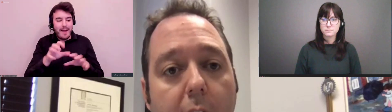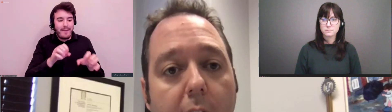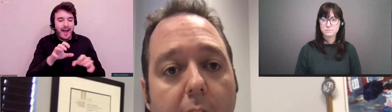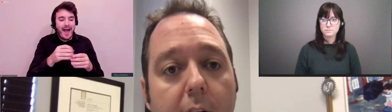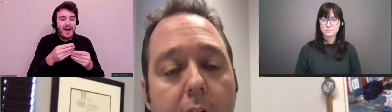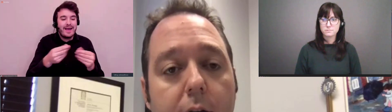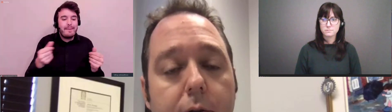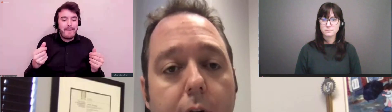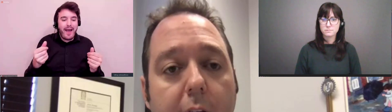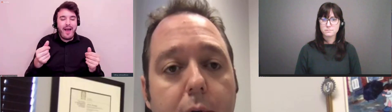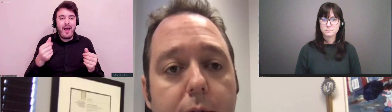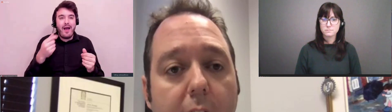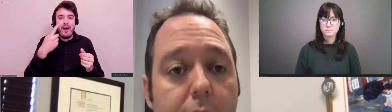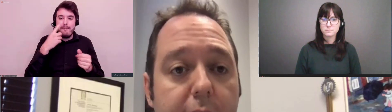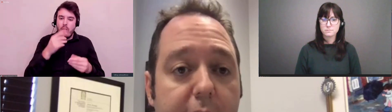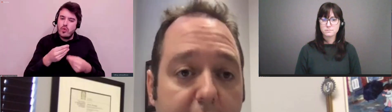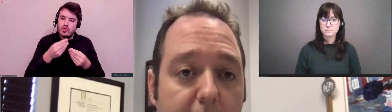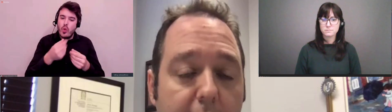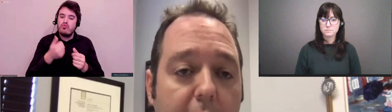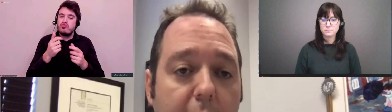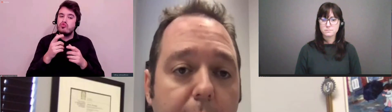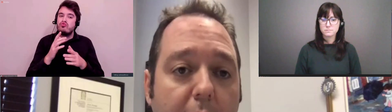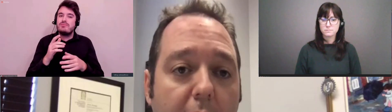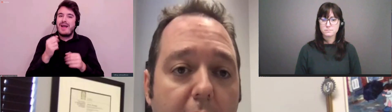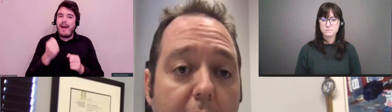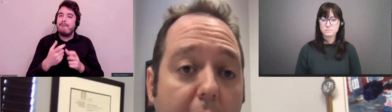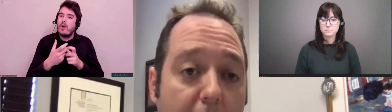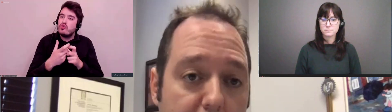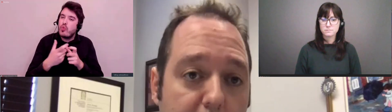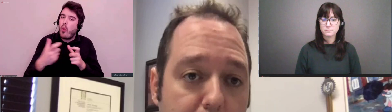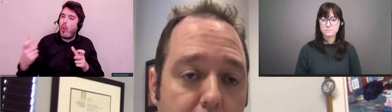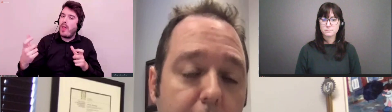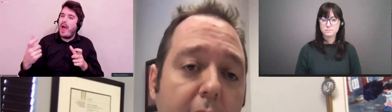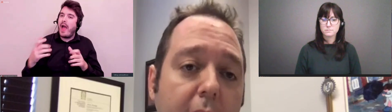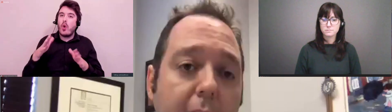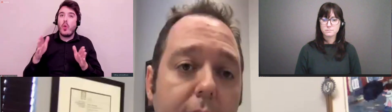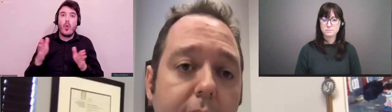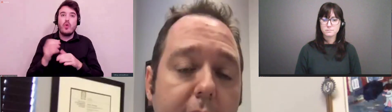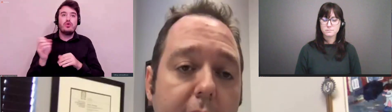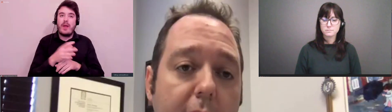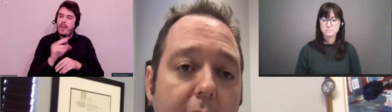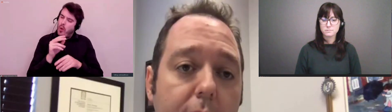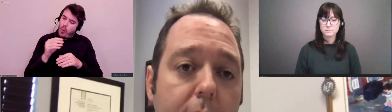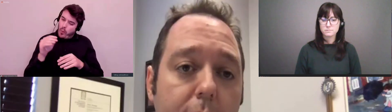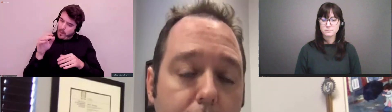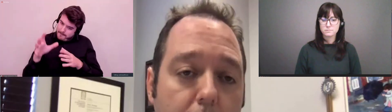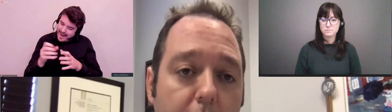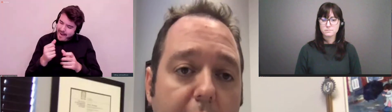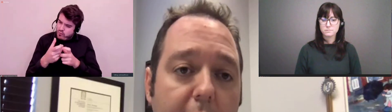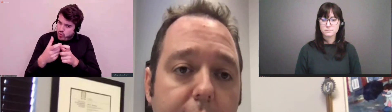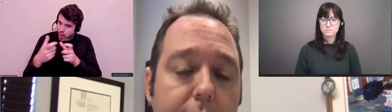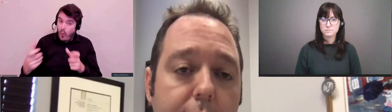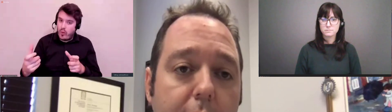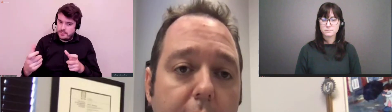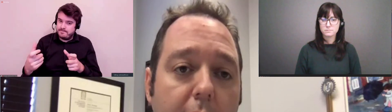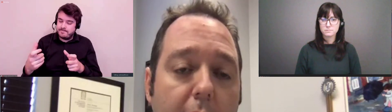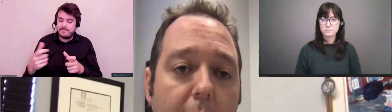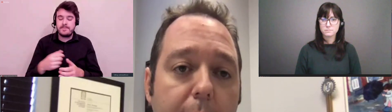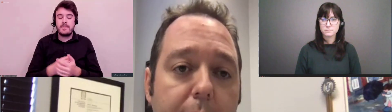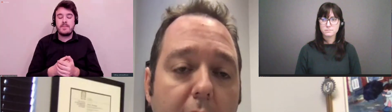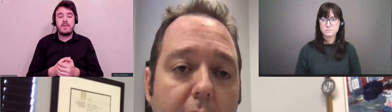pour nous donner plus de longévité à l'équipement. Et aussi, nous sommes toujours en train de